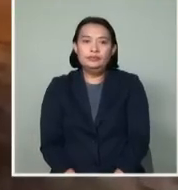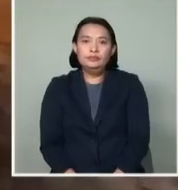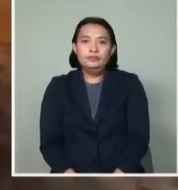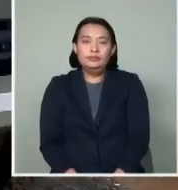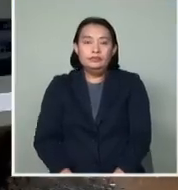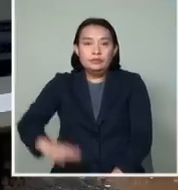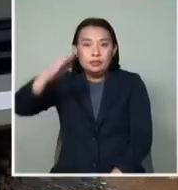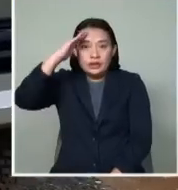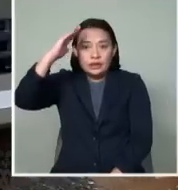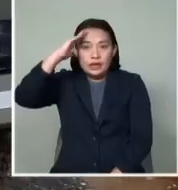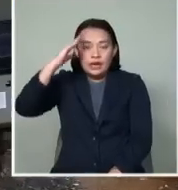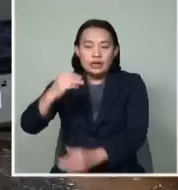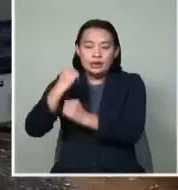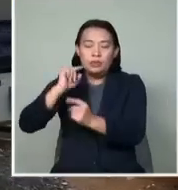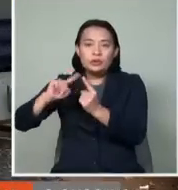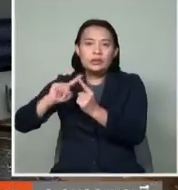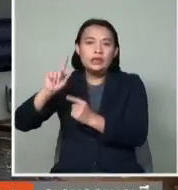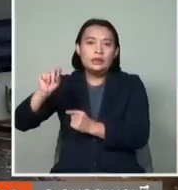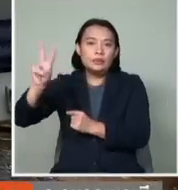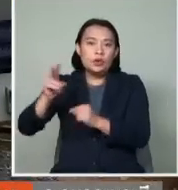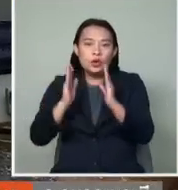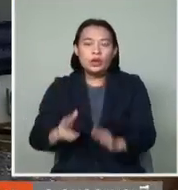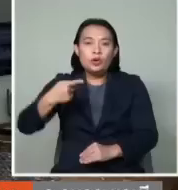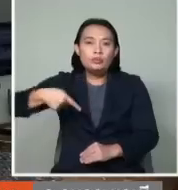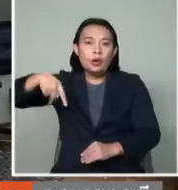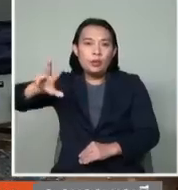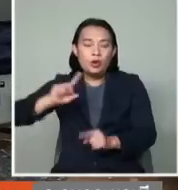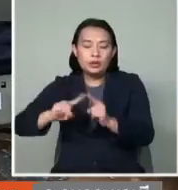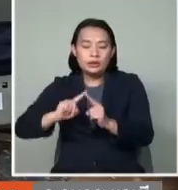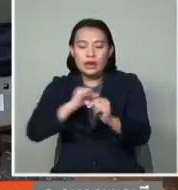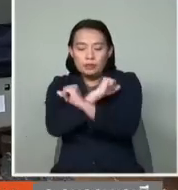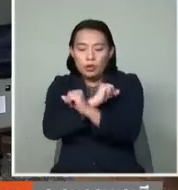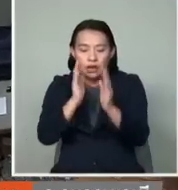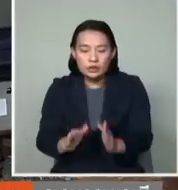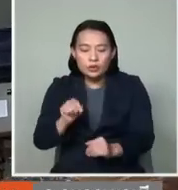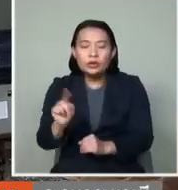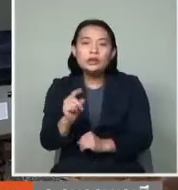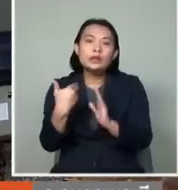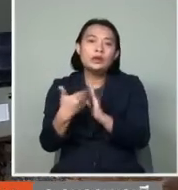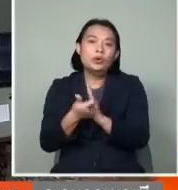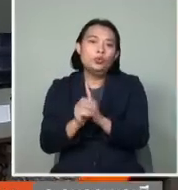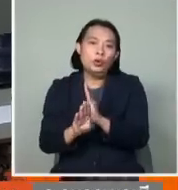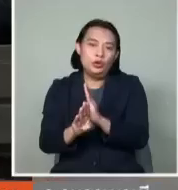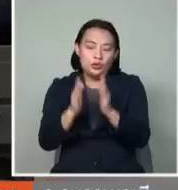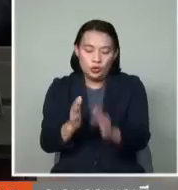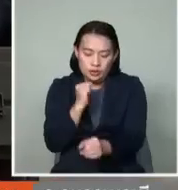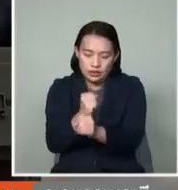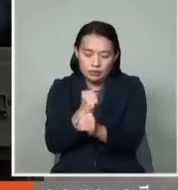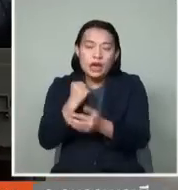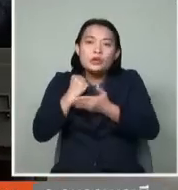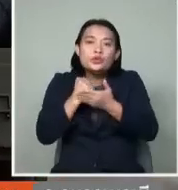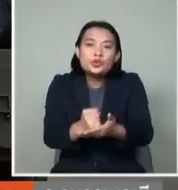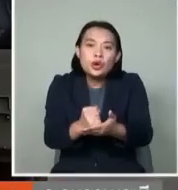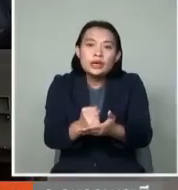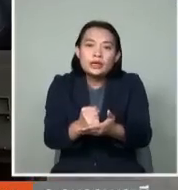ทหารจากมณฑลทหารบกที่22และเจ้าหน้าที่ป้องกันและบรรเทาสาธารณภัยเทศบาลนครอุบลราชธานีเข้าไปช่วย